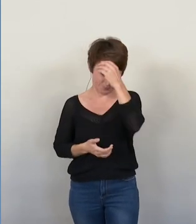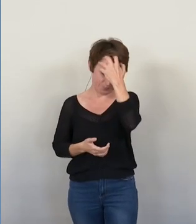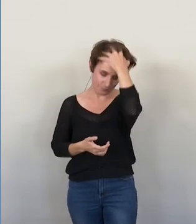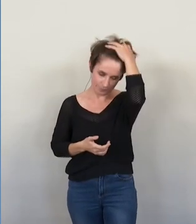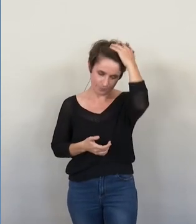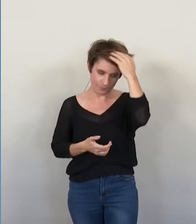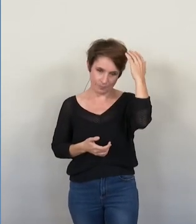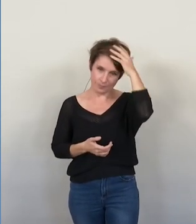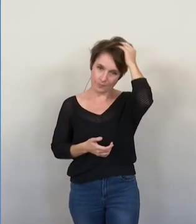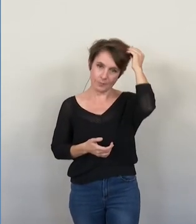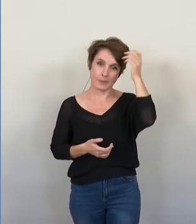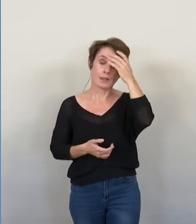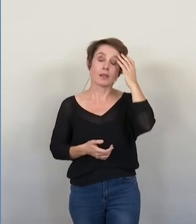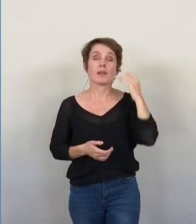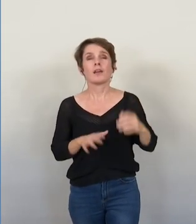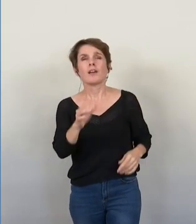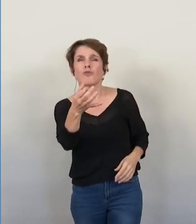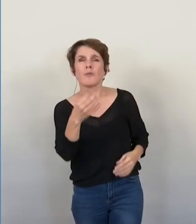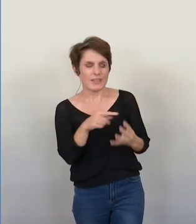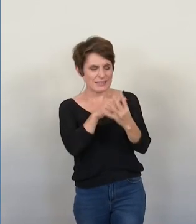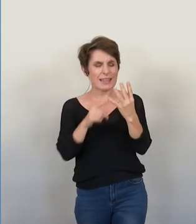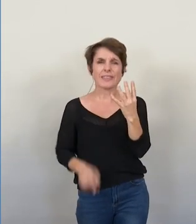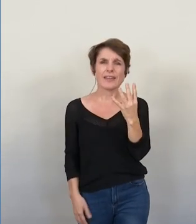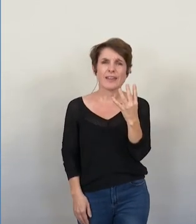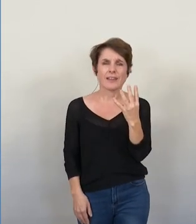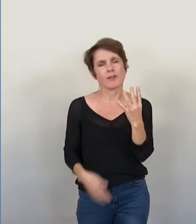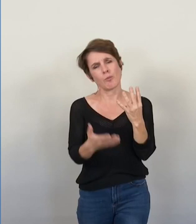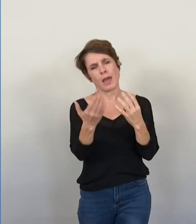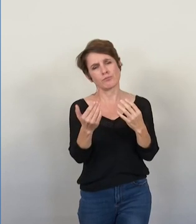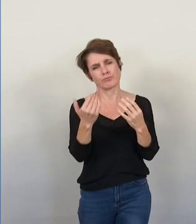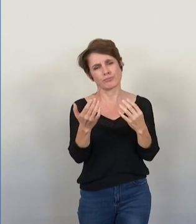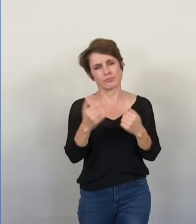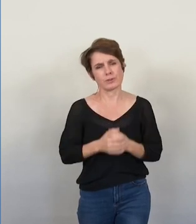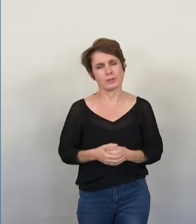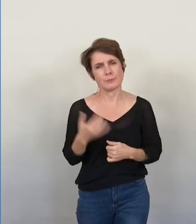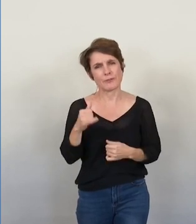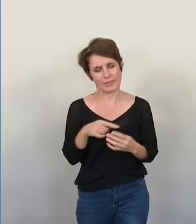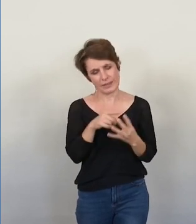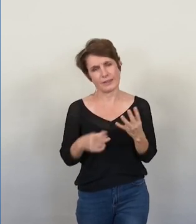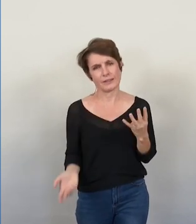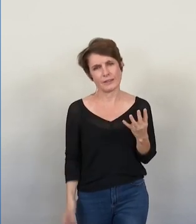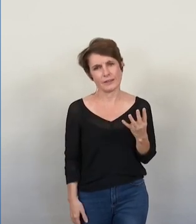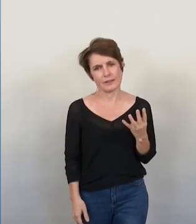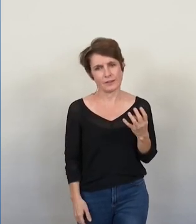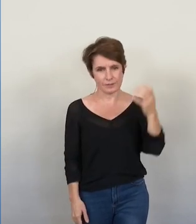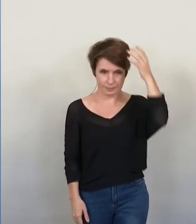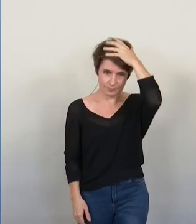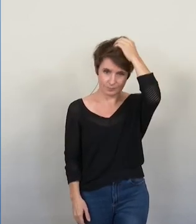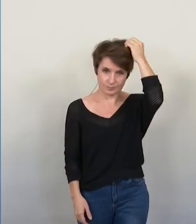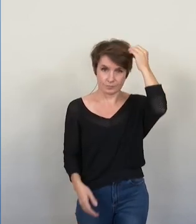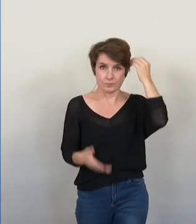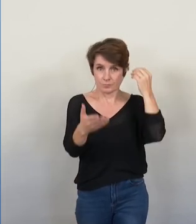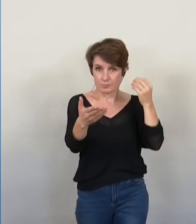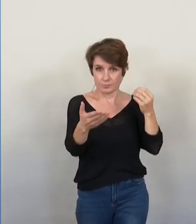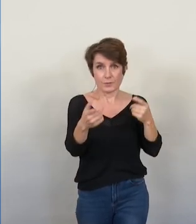quatre points vous m'avez dit faut dérouler là quand on en est là bah là vous